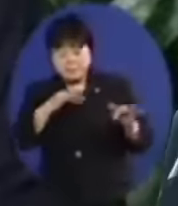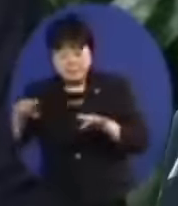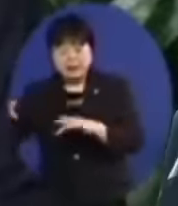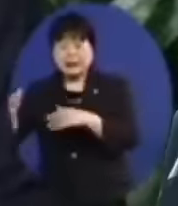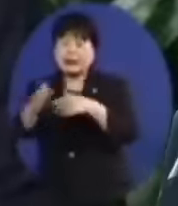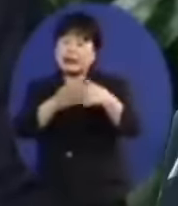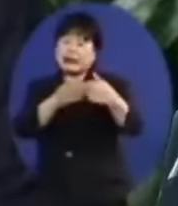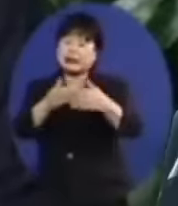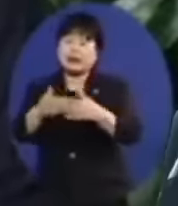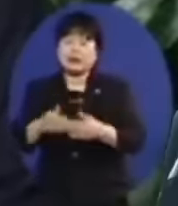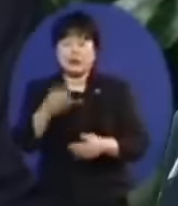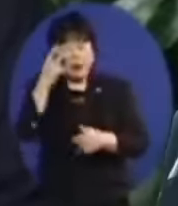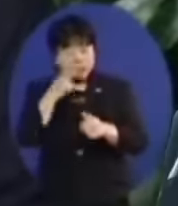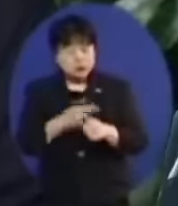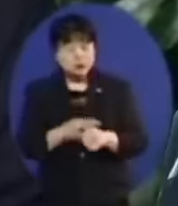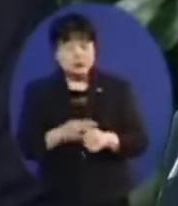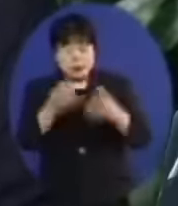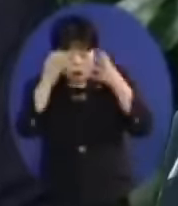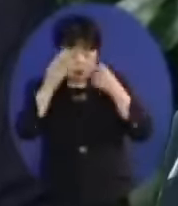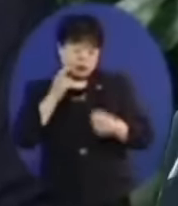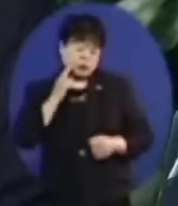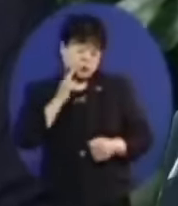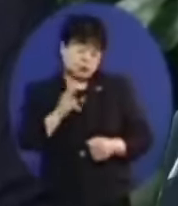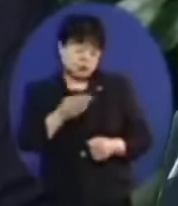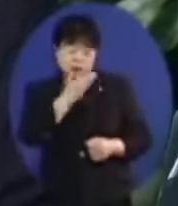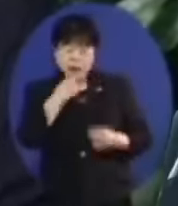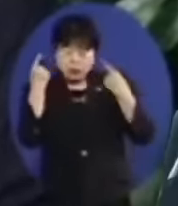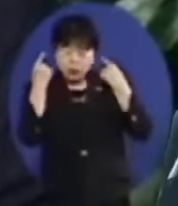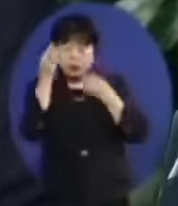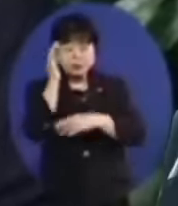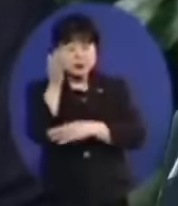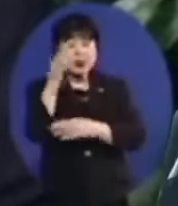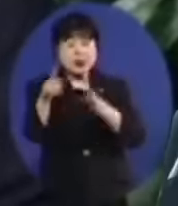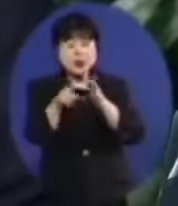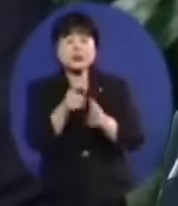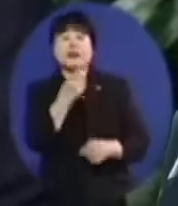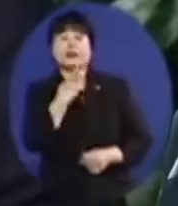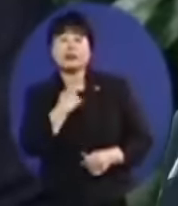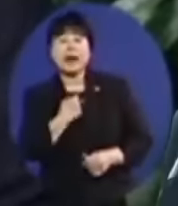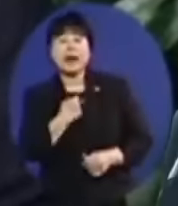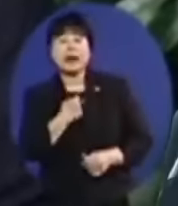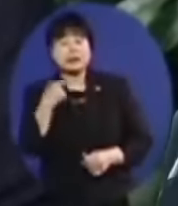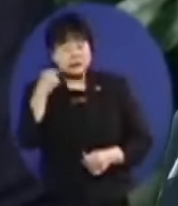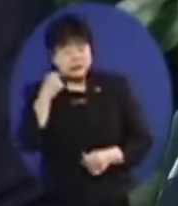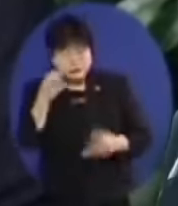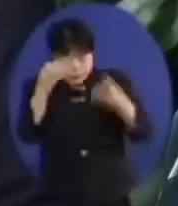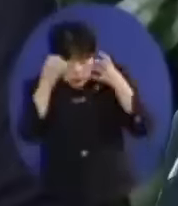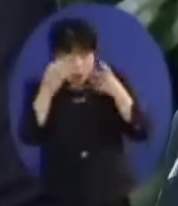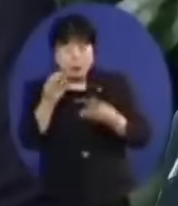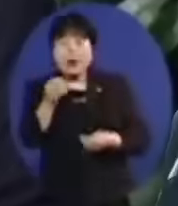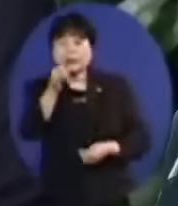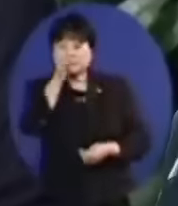선생 고통 많이 당했습니다. 복음을 전하기 위해서 그가 당한 것은 쓰지 쓰는 고통인 것입니다.